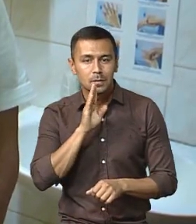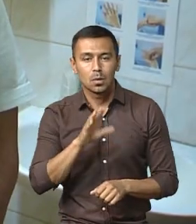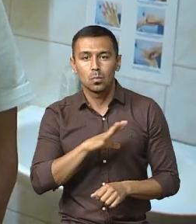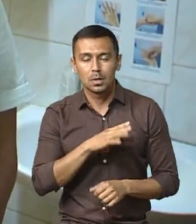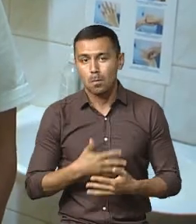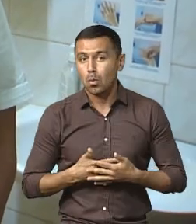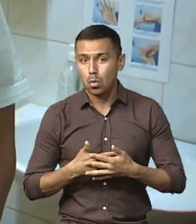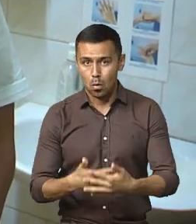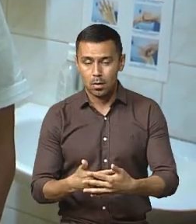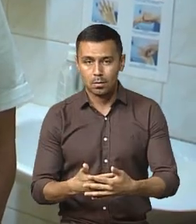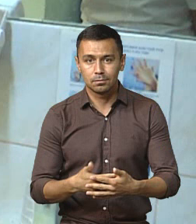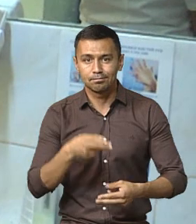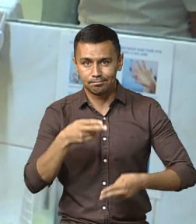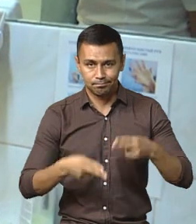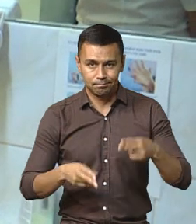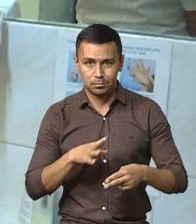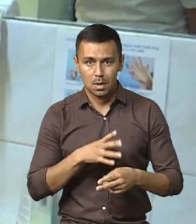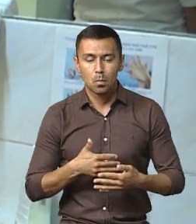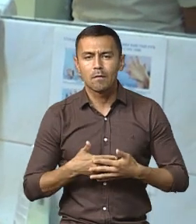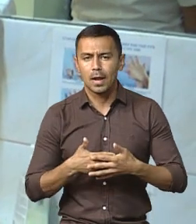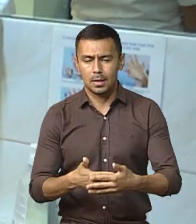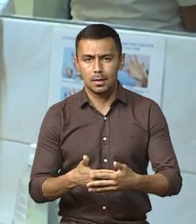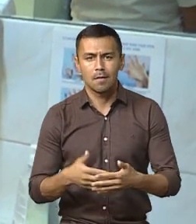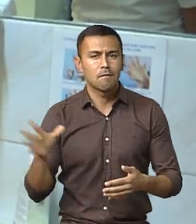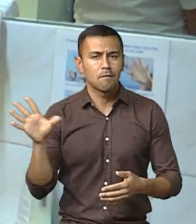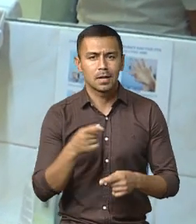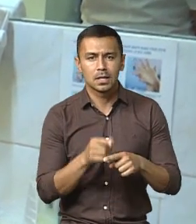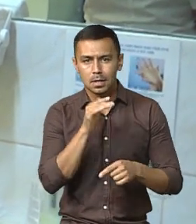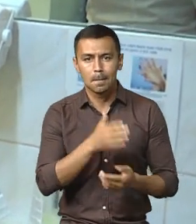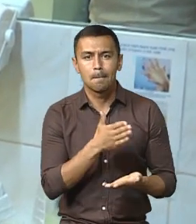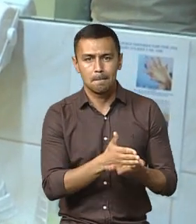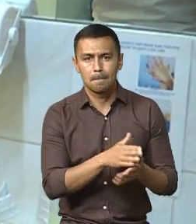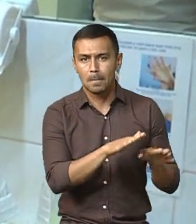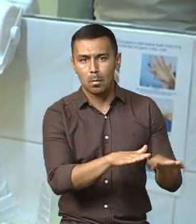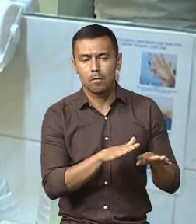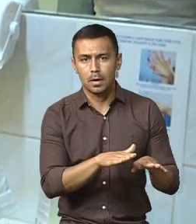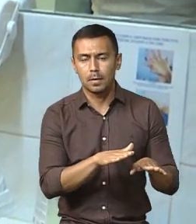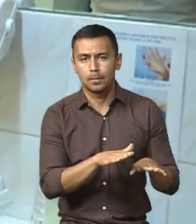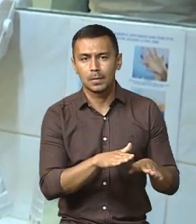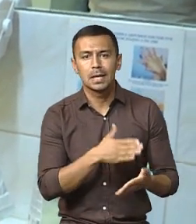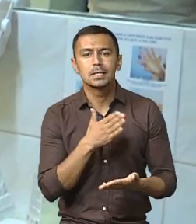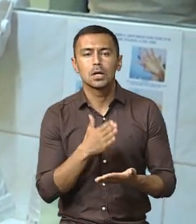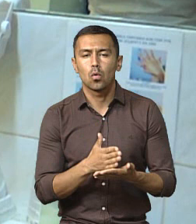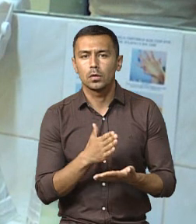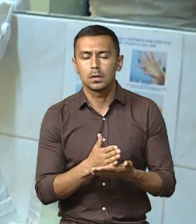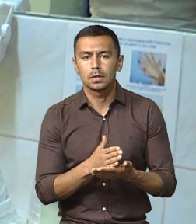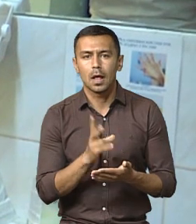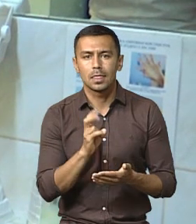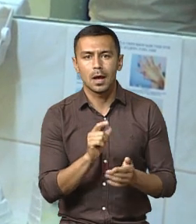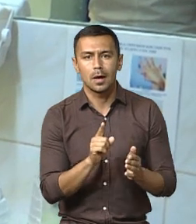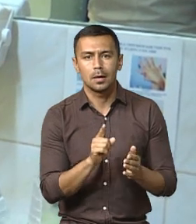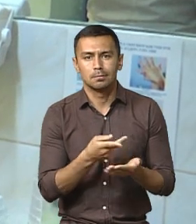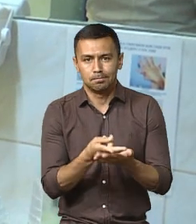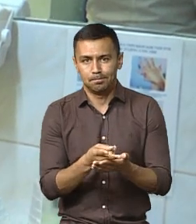Відбулися і пологи, і кесарські розтини. По вагітним за весь цей час перебування знаходилися на